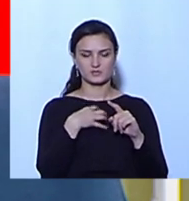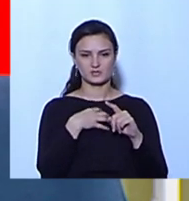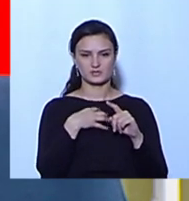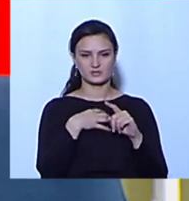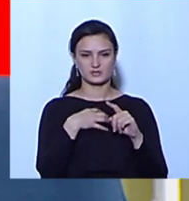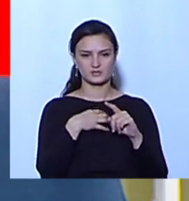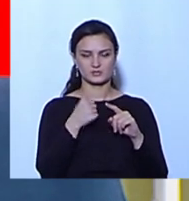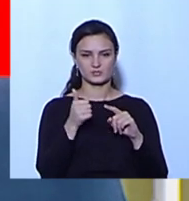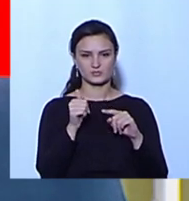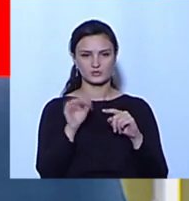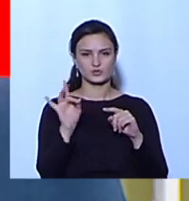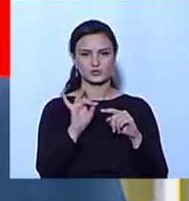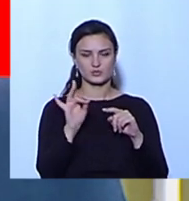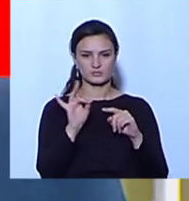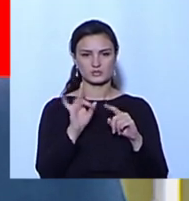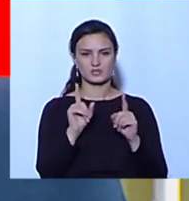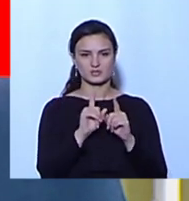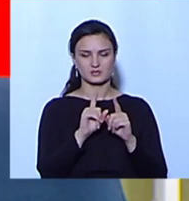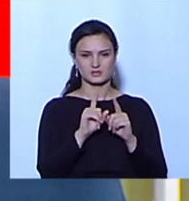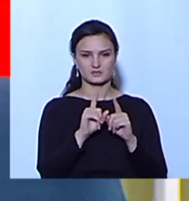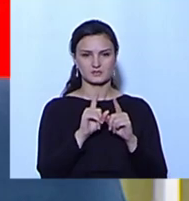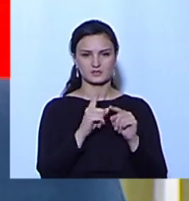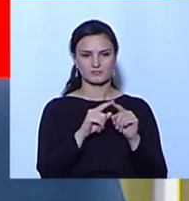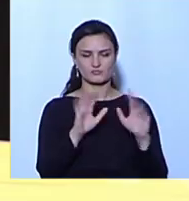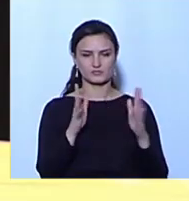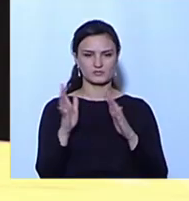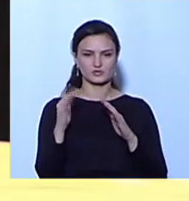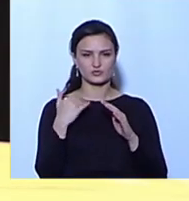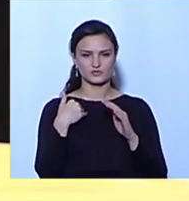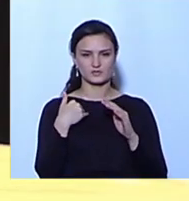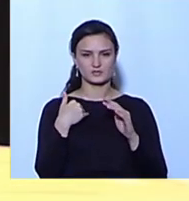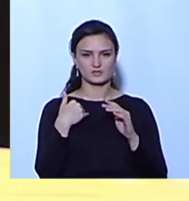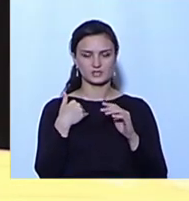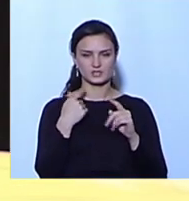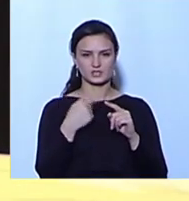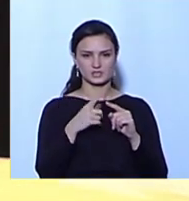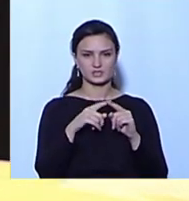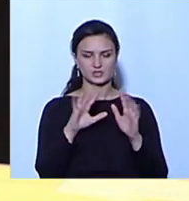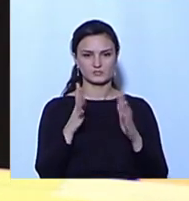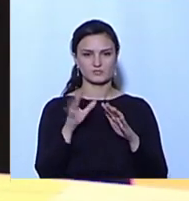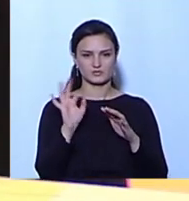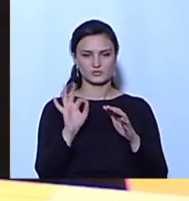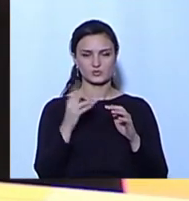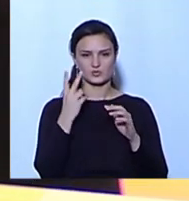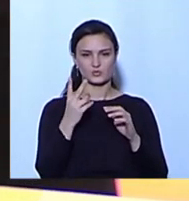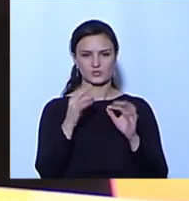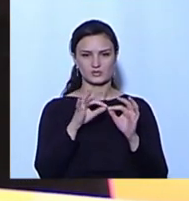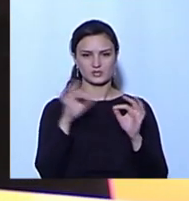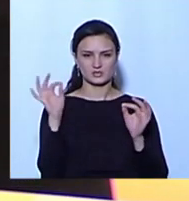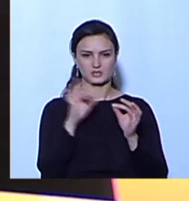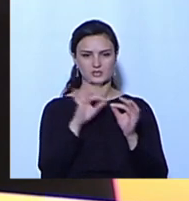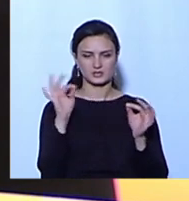კათეტერის შერჩევა, როგორც ზომის, ასევე დანიშნულების. ამ შემთხვევაში ჩვენ ძირითად შემთხვევაში გამოყენებული გვაქვს ორარხიან